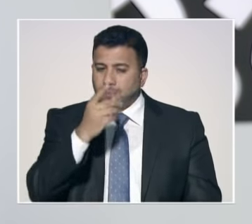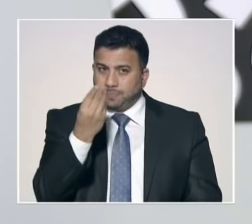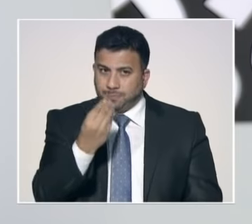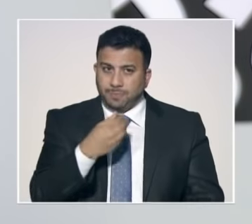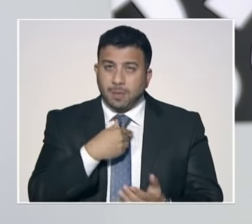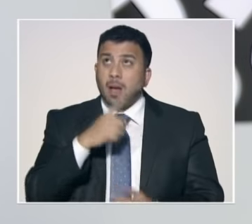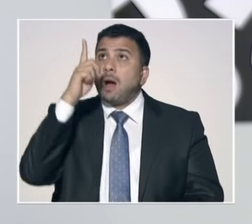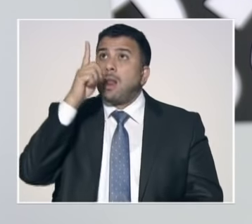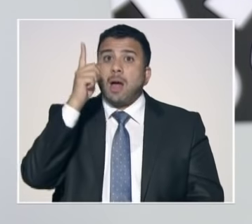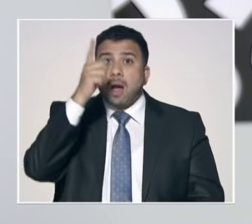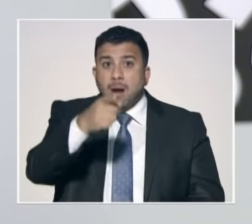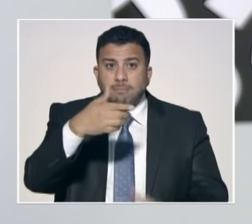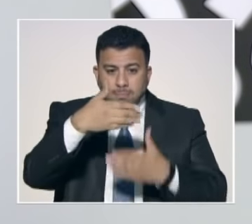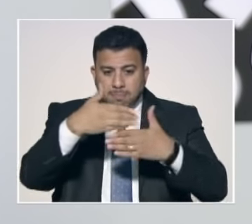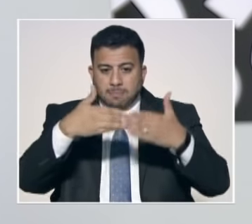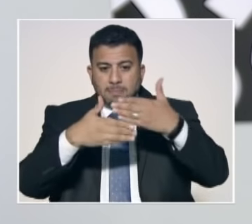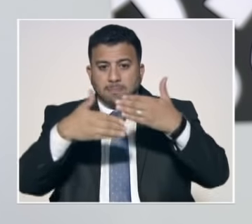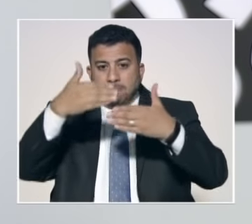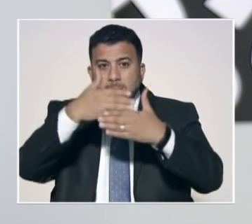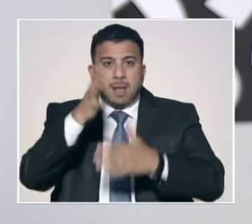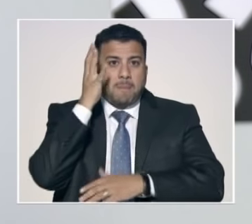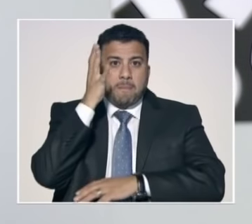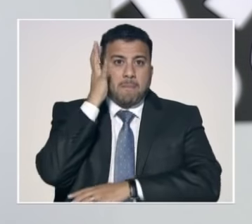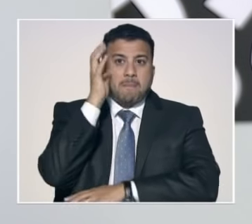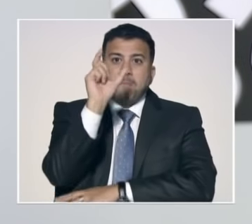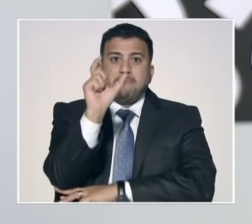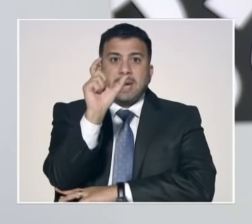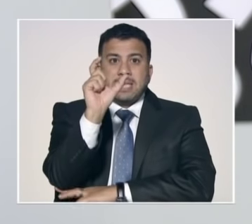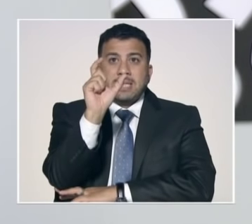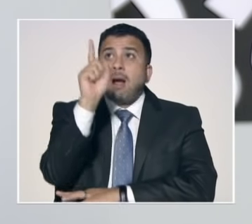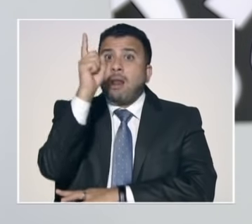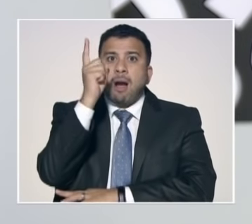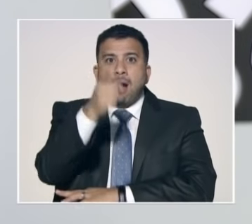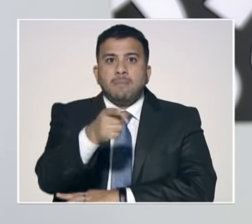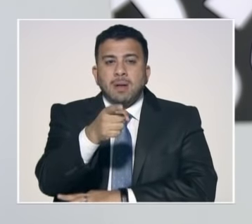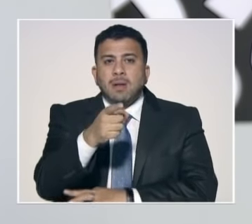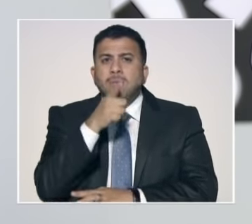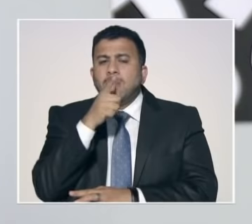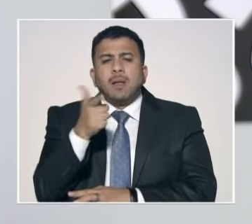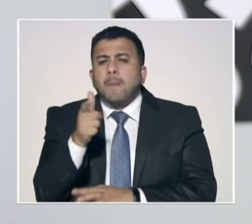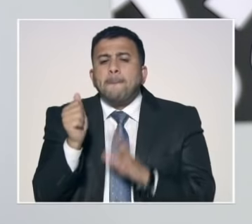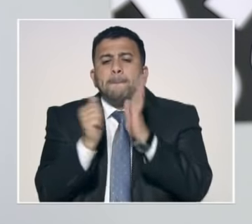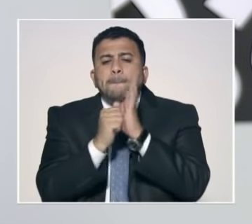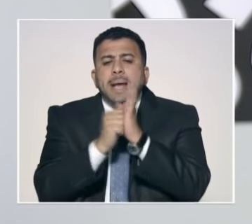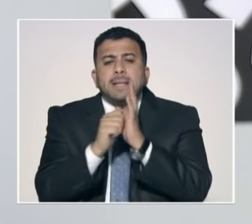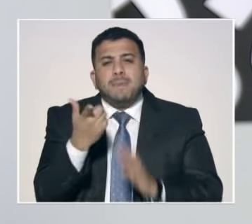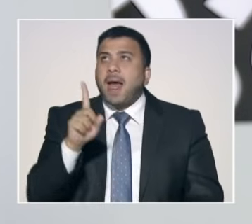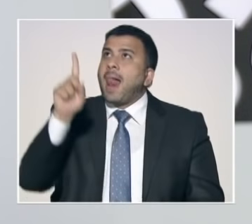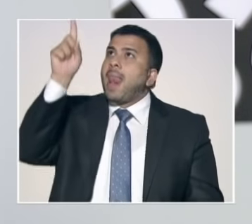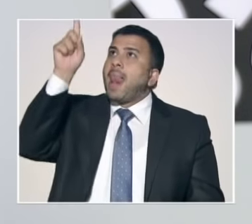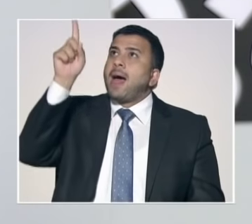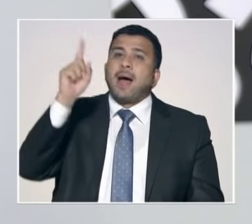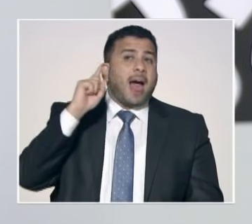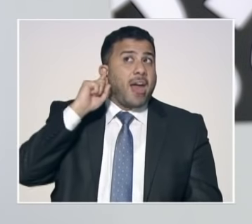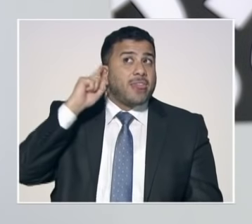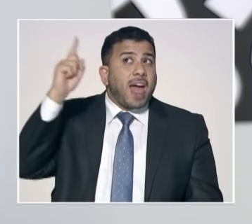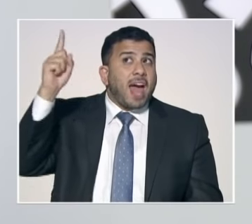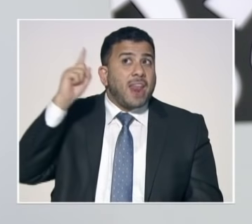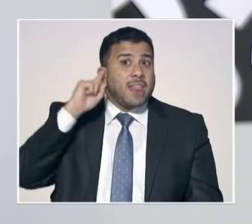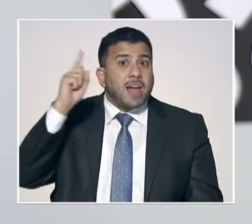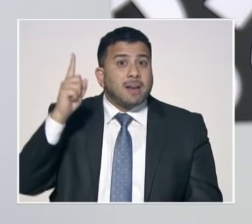ببناء المساجد وبرفعها وبتشييدها، يقول جل وعلا في بيوت أذن الله أن ترفع، قل جل